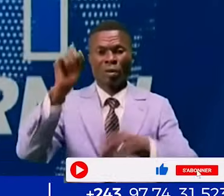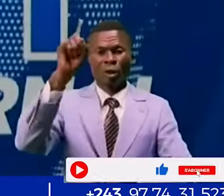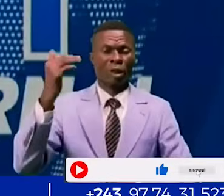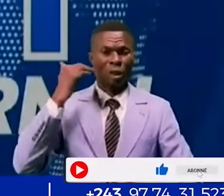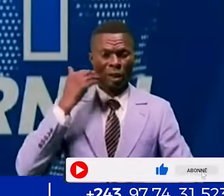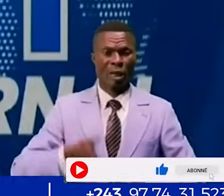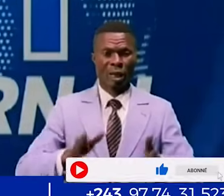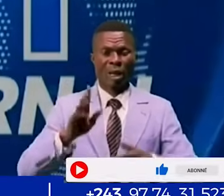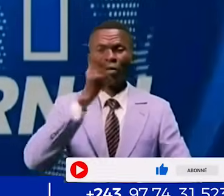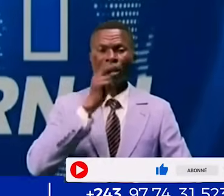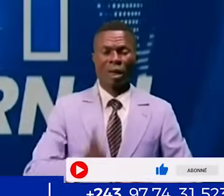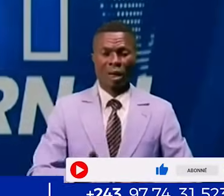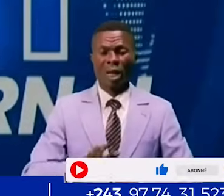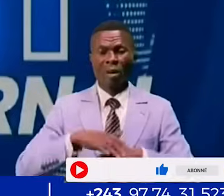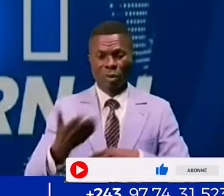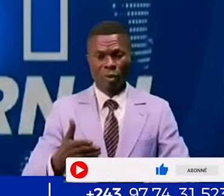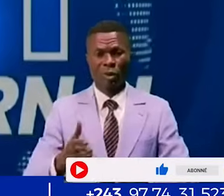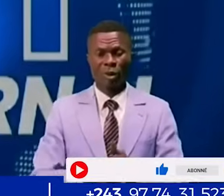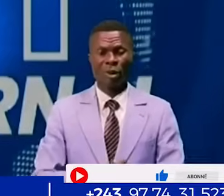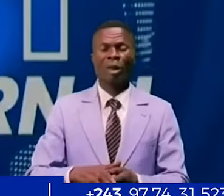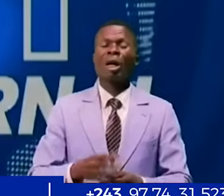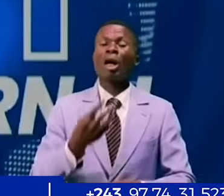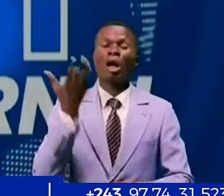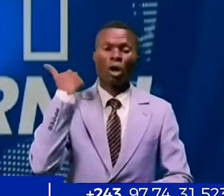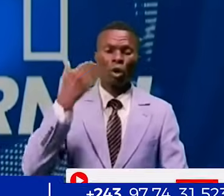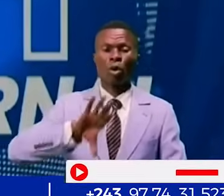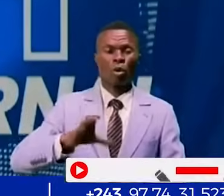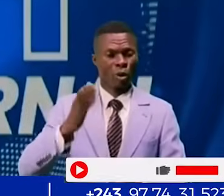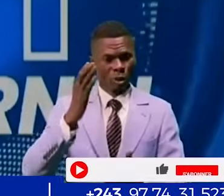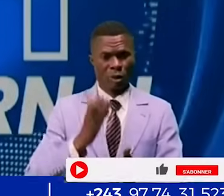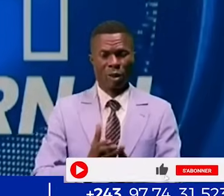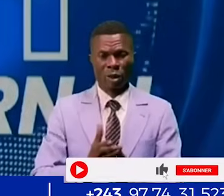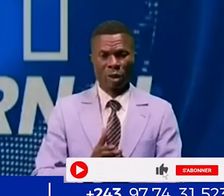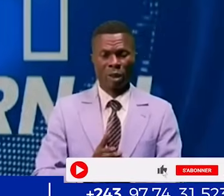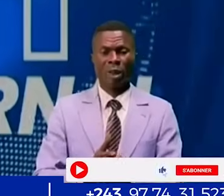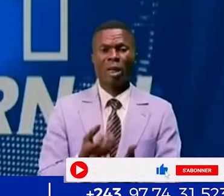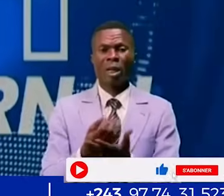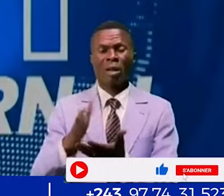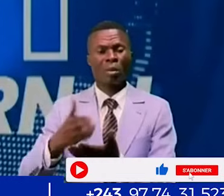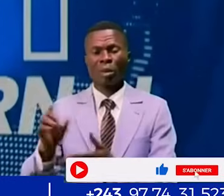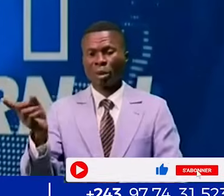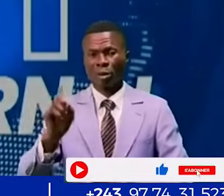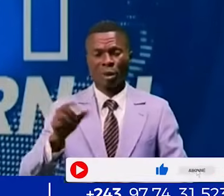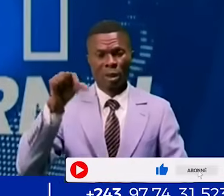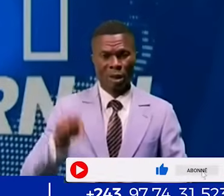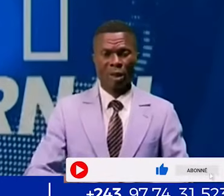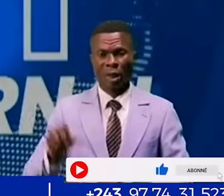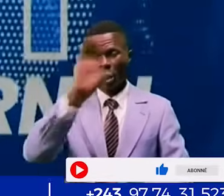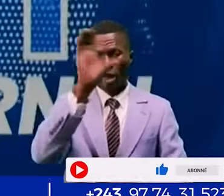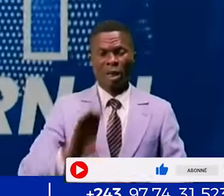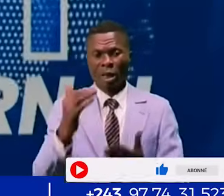et de l'avenue Kisangani. Par conséquent, les perturbations seront observées dans la fourniture d'eau potable dans les quartiers et